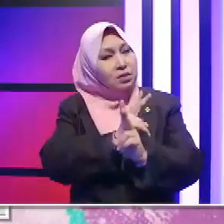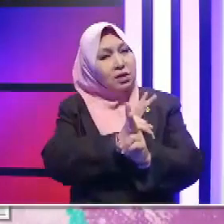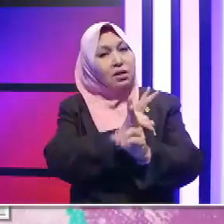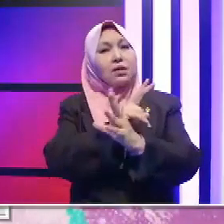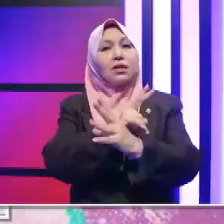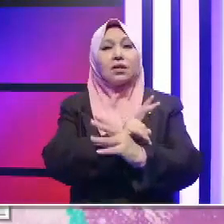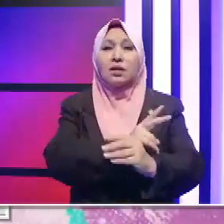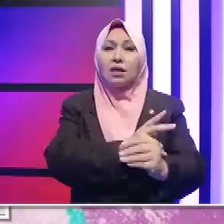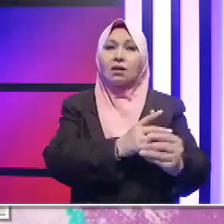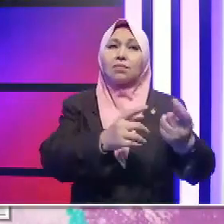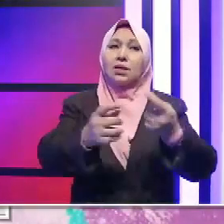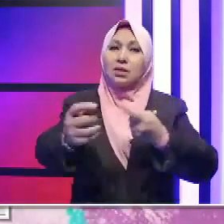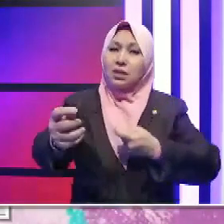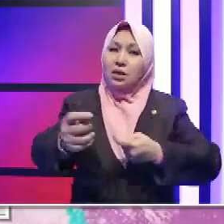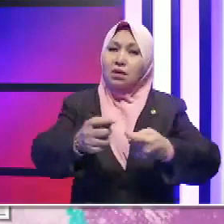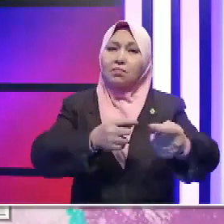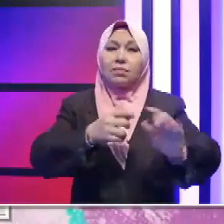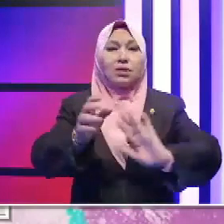alhamdulillahirobbilalamin